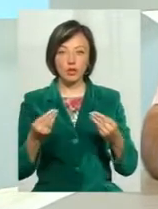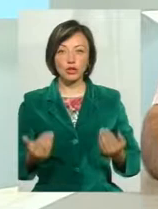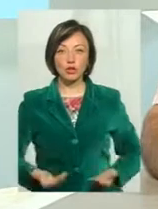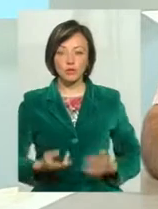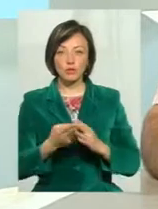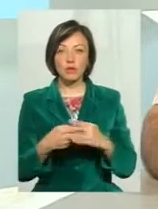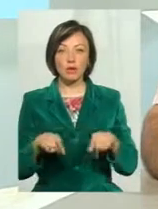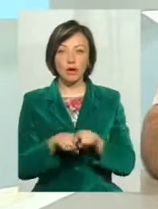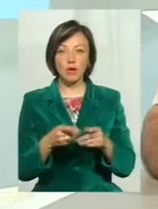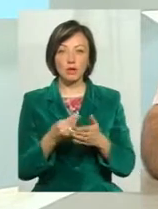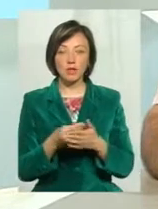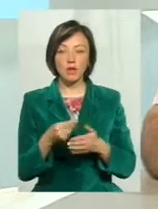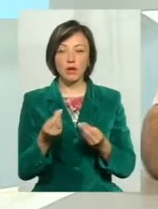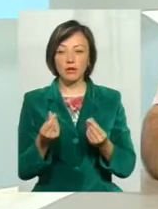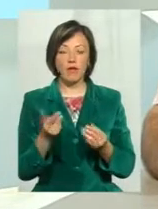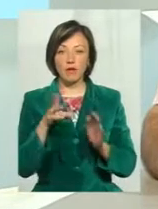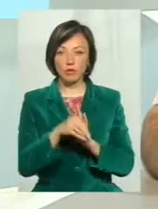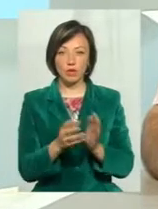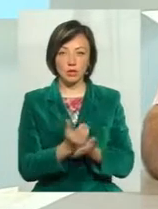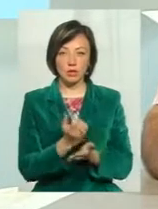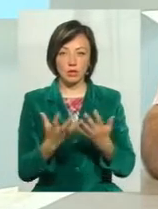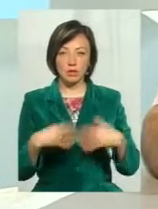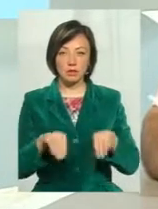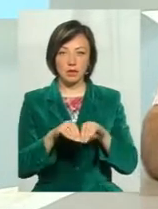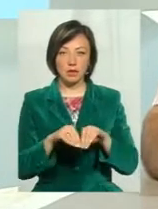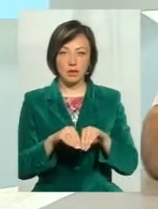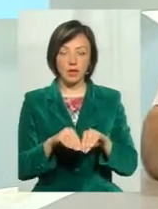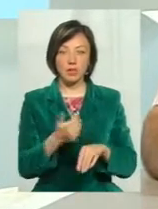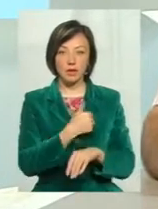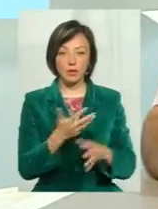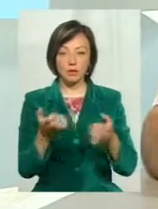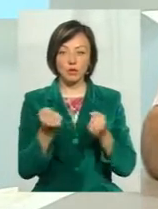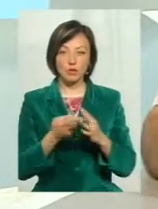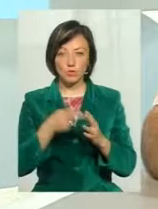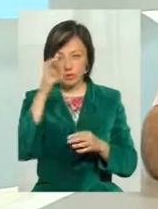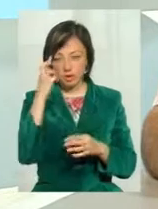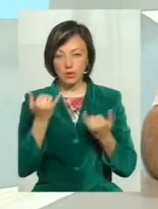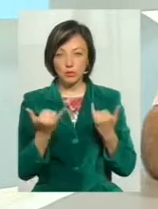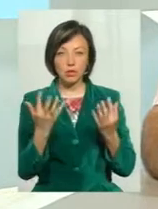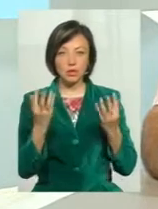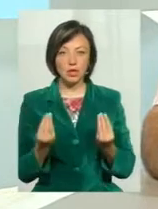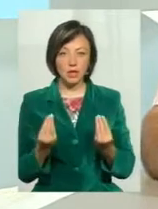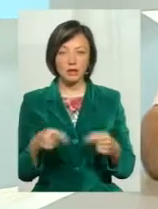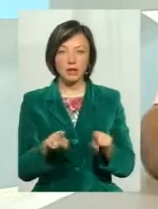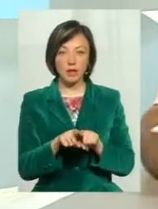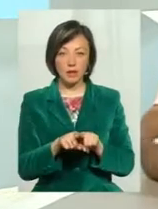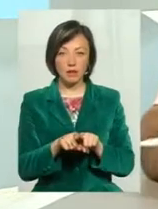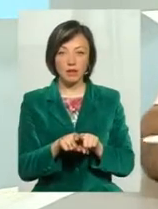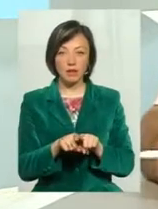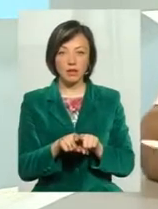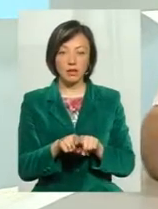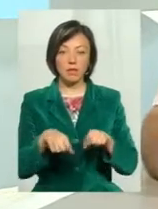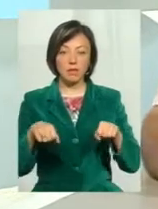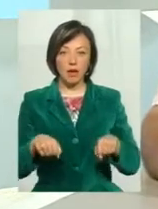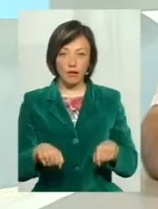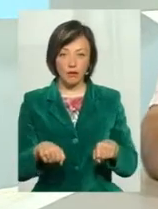така оцінка грошова не включалася в дохід сім'ї, яка претендувала на отримання субсидій. На сьогоднішній день таке набуття такого